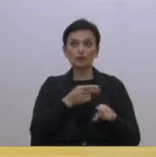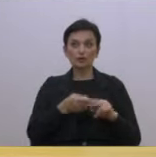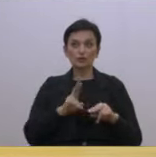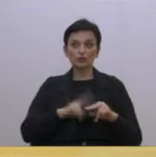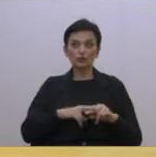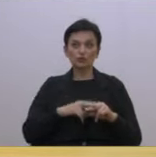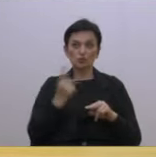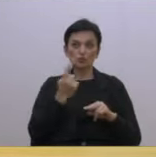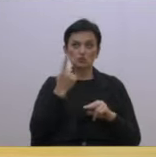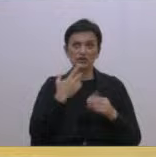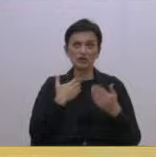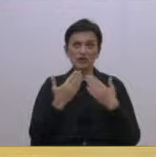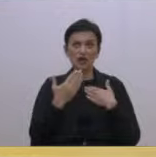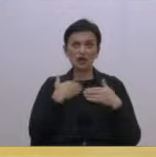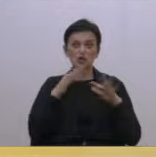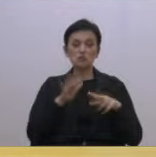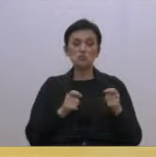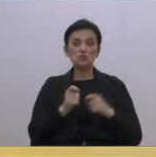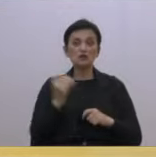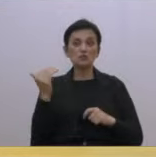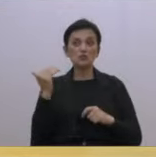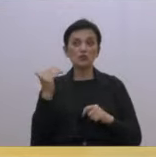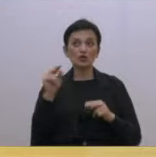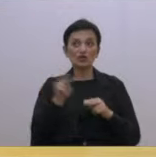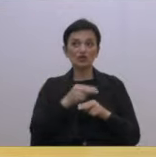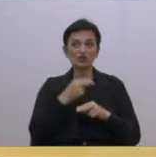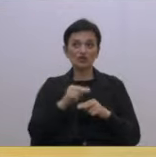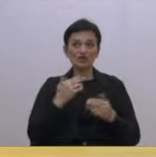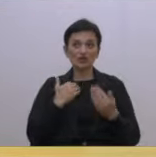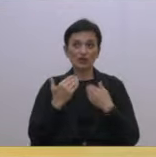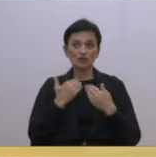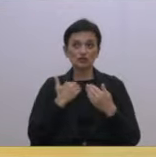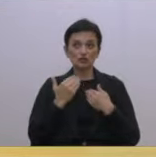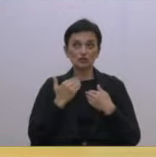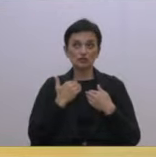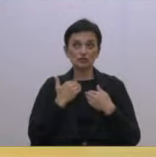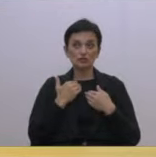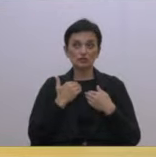Amiton, pirveli Kenchis khna aris prezidentis shenishvnebis Kenchis khna.